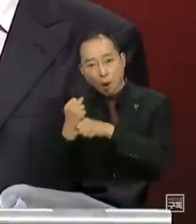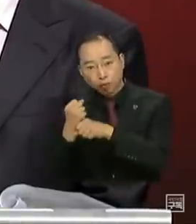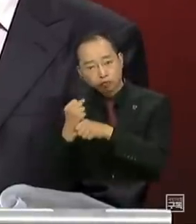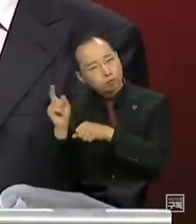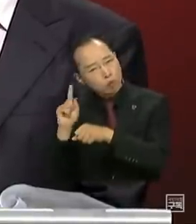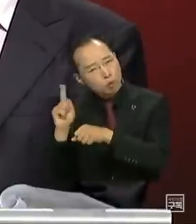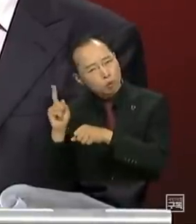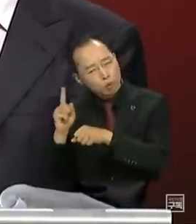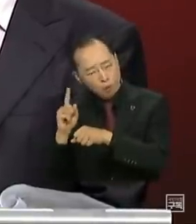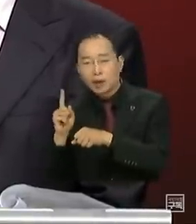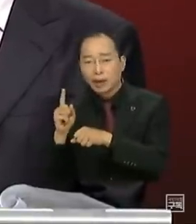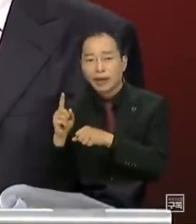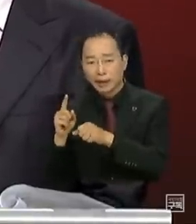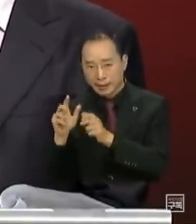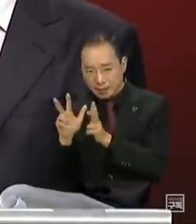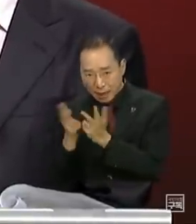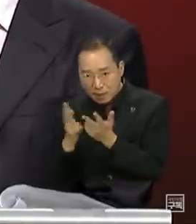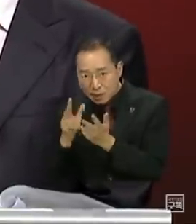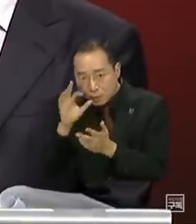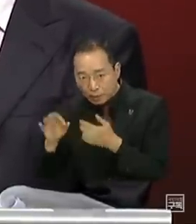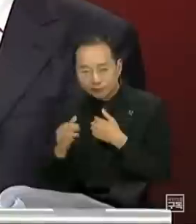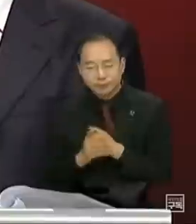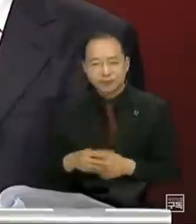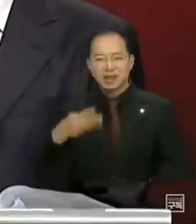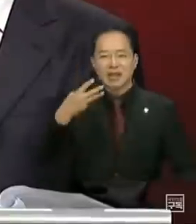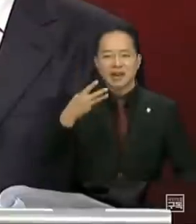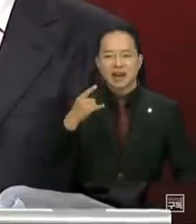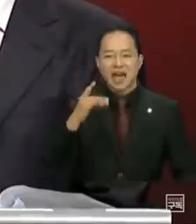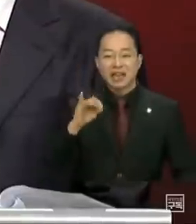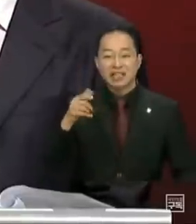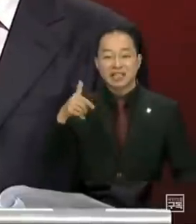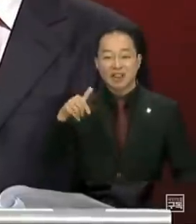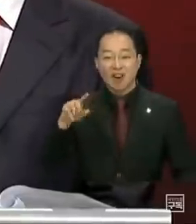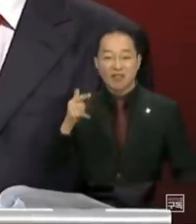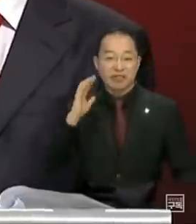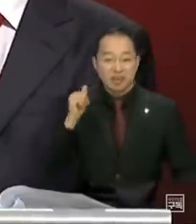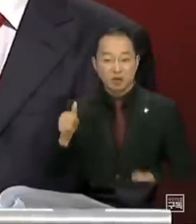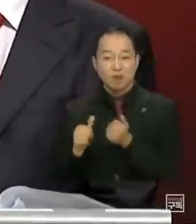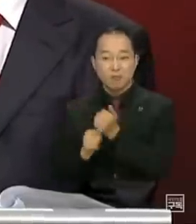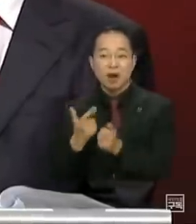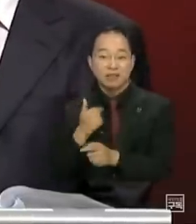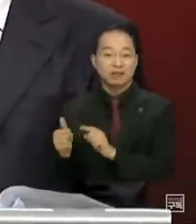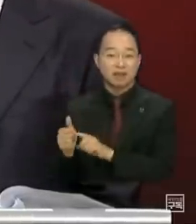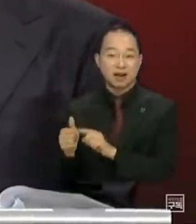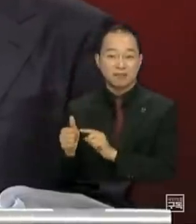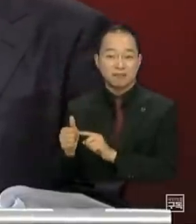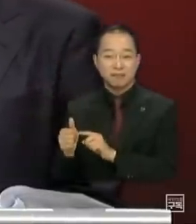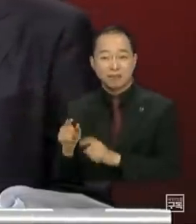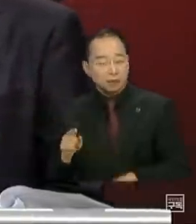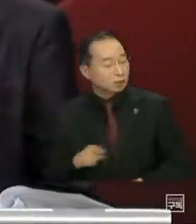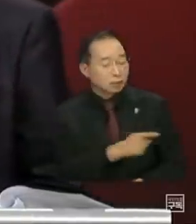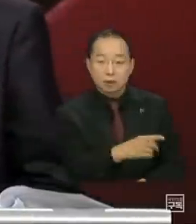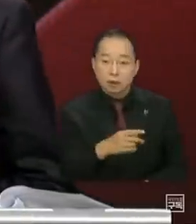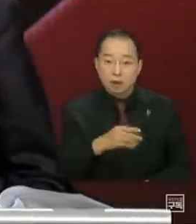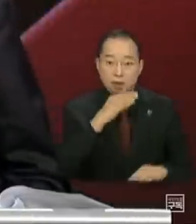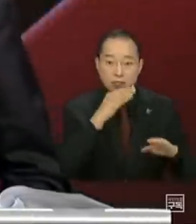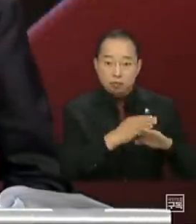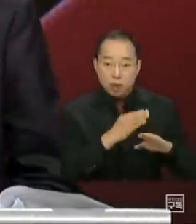잡지에서 레이건 대통령 특별 보좌관 한 사람이 이렇게까지